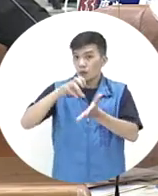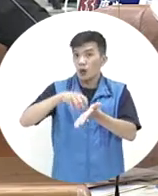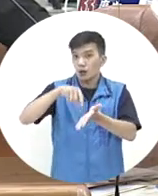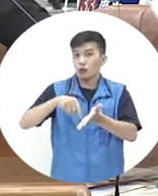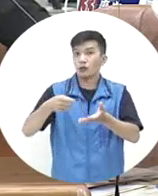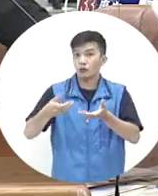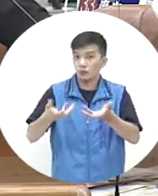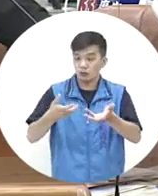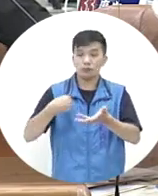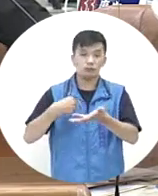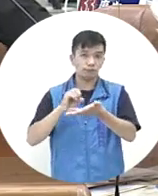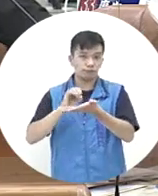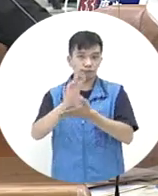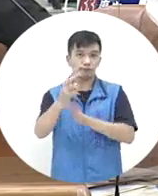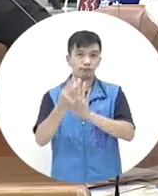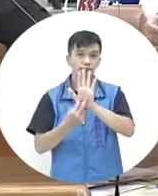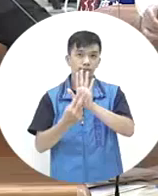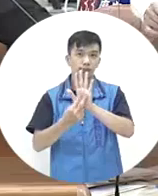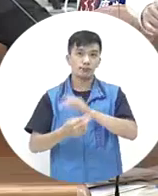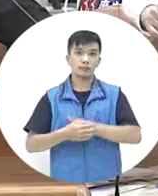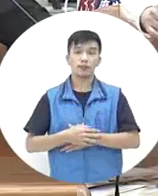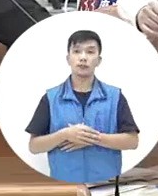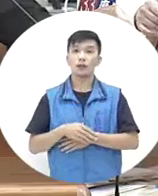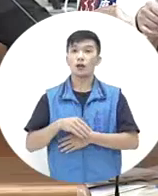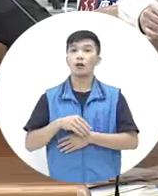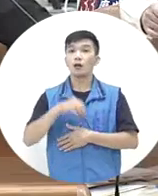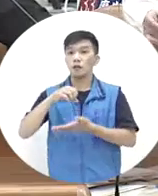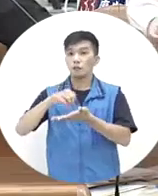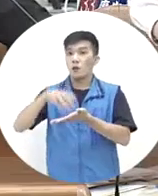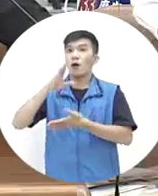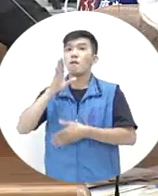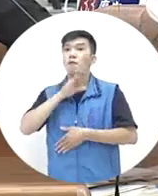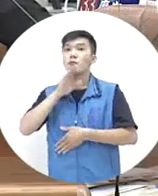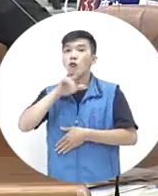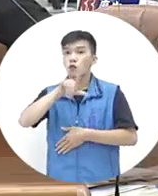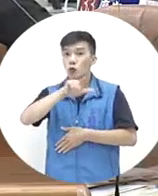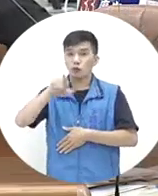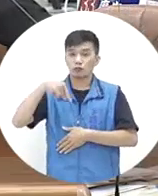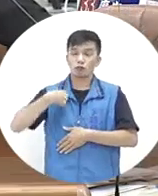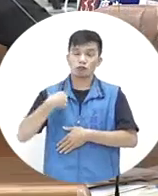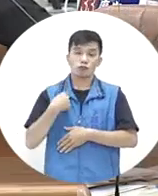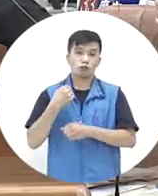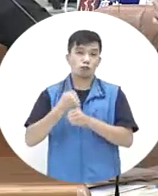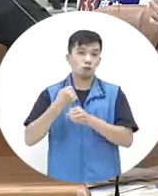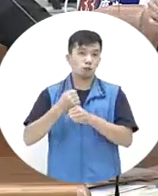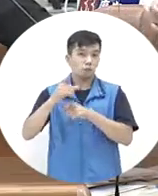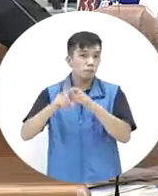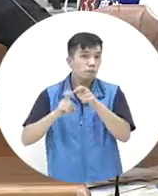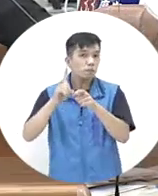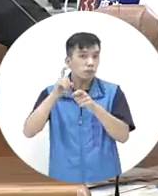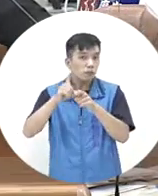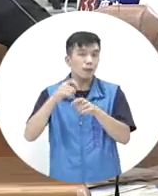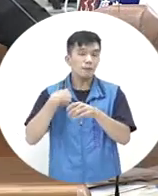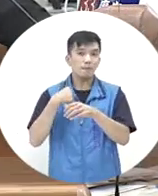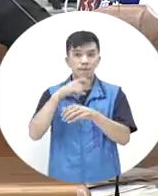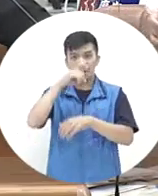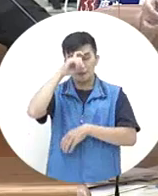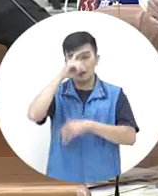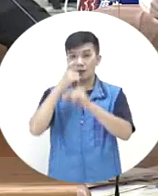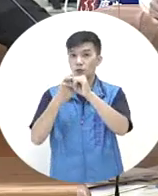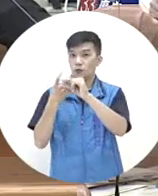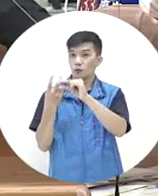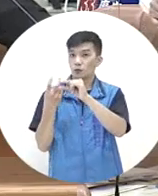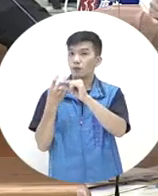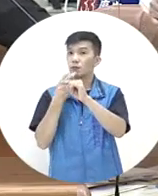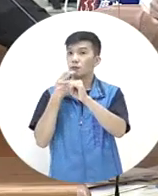议员报告。核废料本身，我当了11年，我一直希望中央能够好好解决